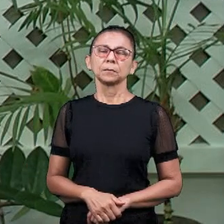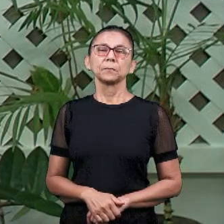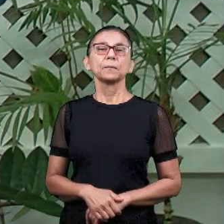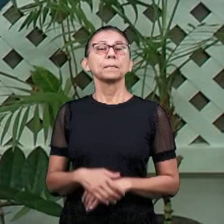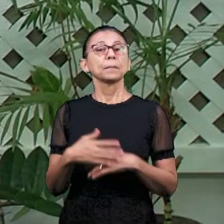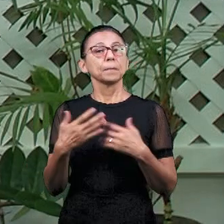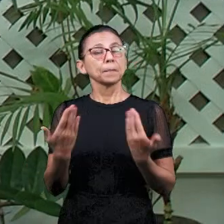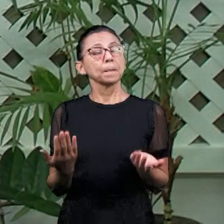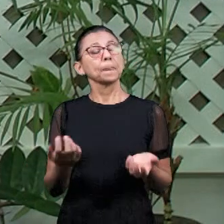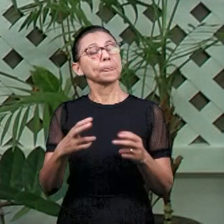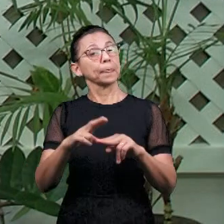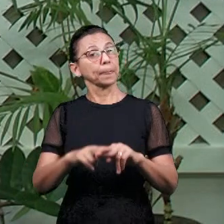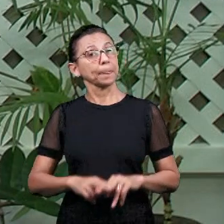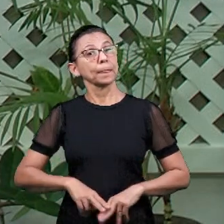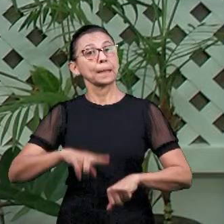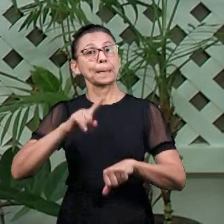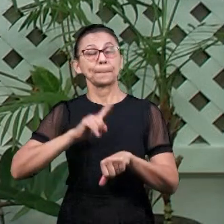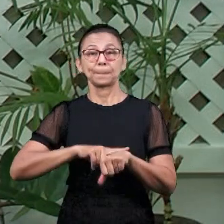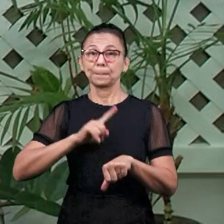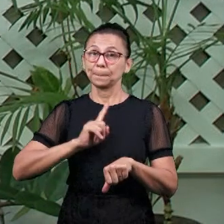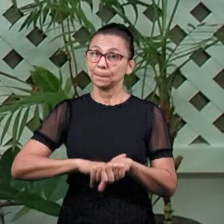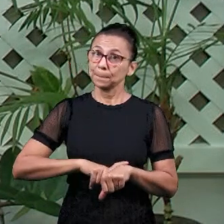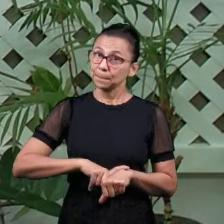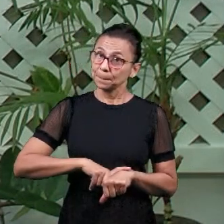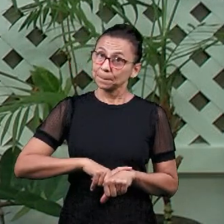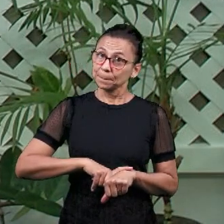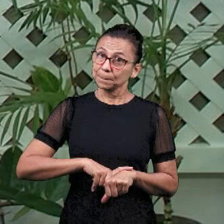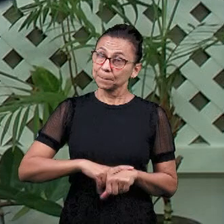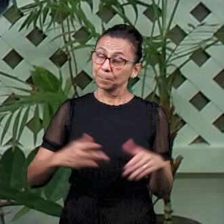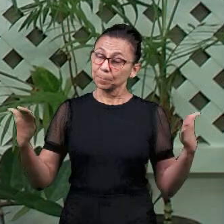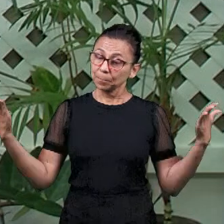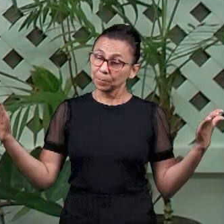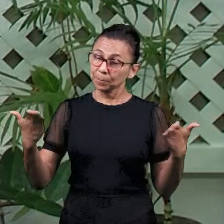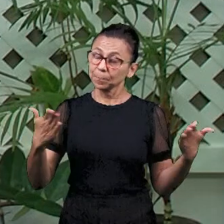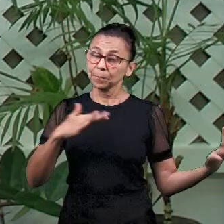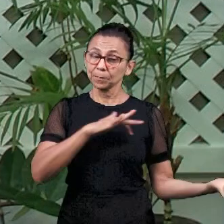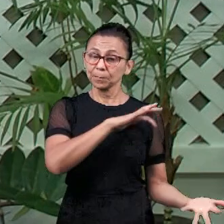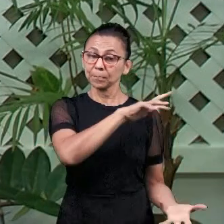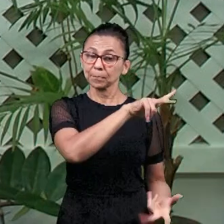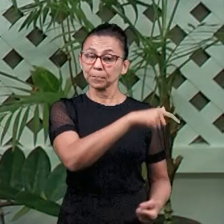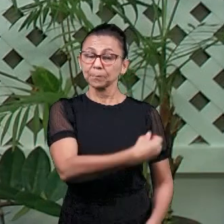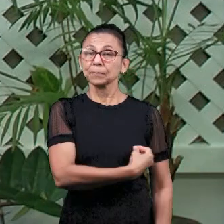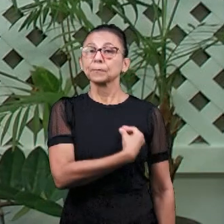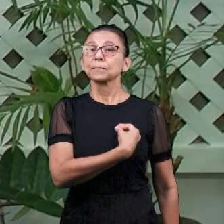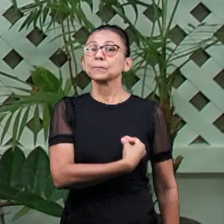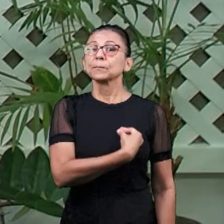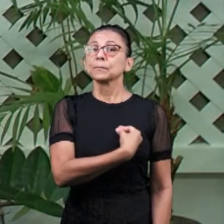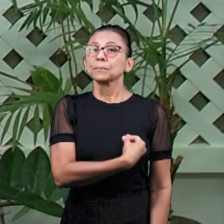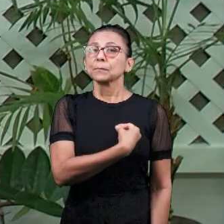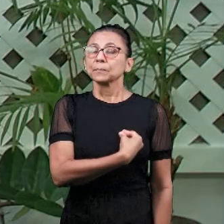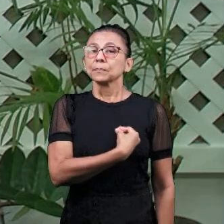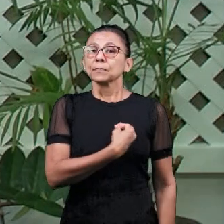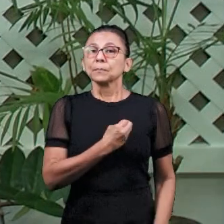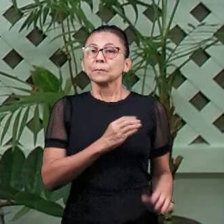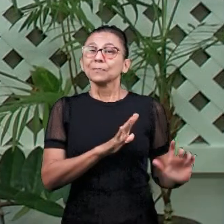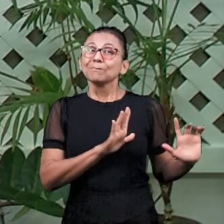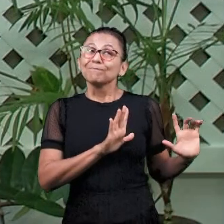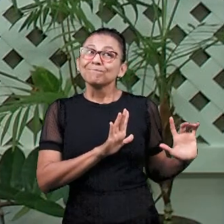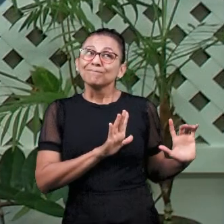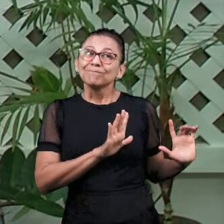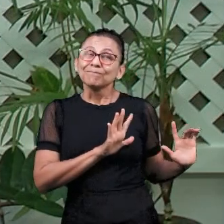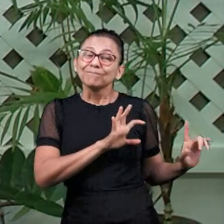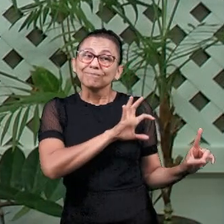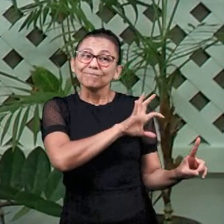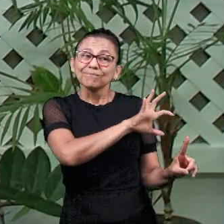musique. C'est pour ça que à ce moment, le monde il est en train de vivre une opération d'erreur afin